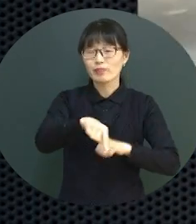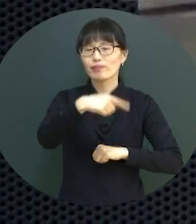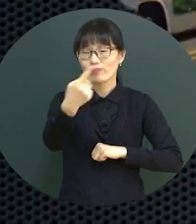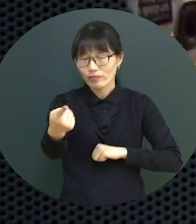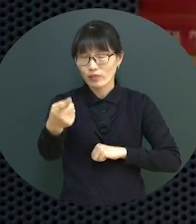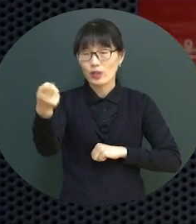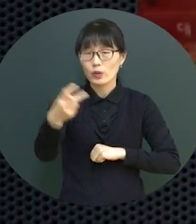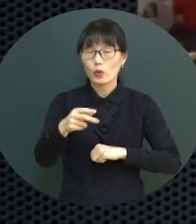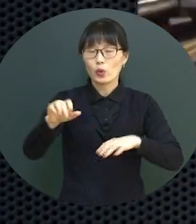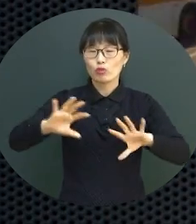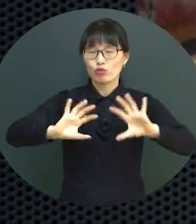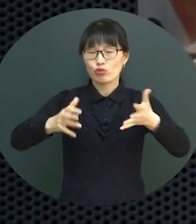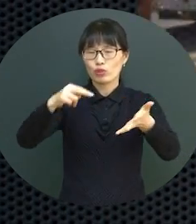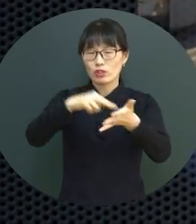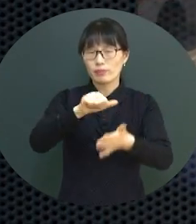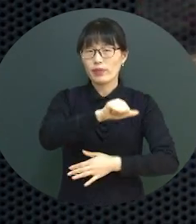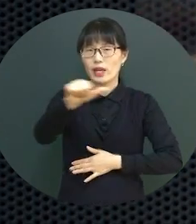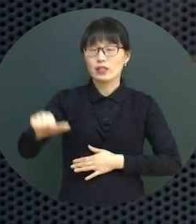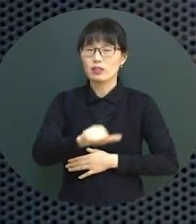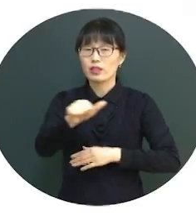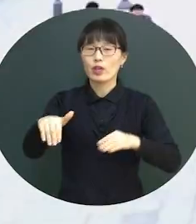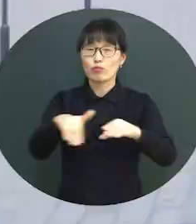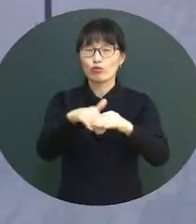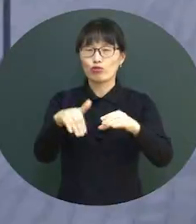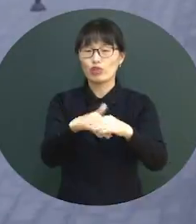국립아시아문화전당 문화전당역으로 향합니다.